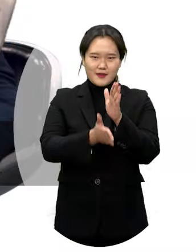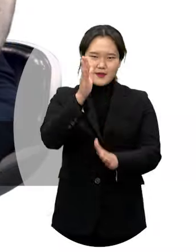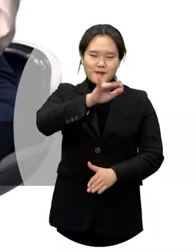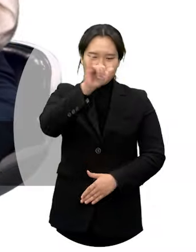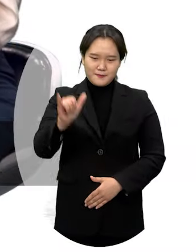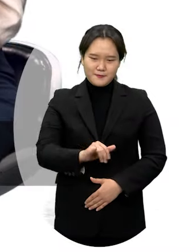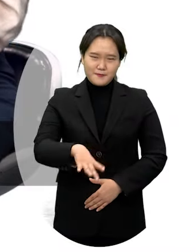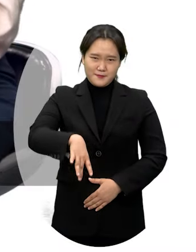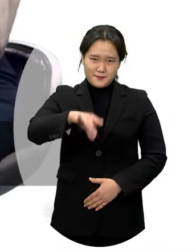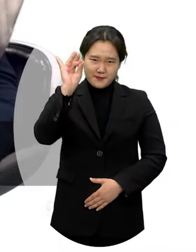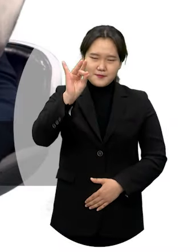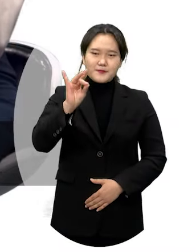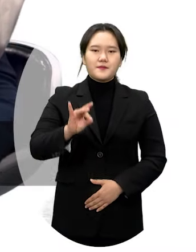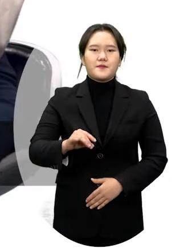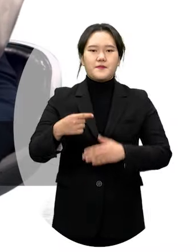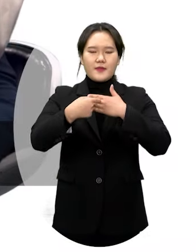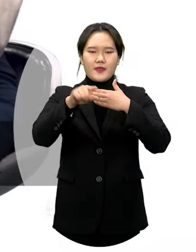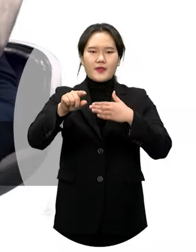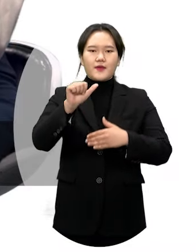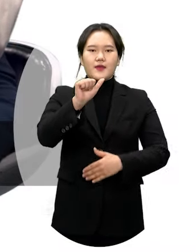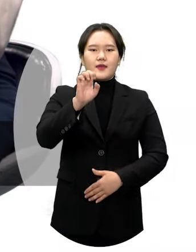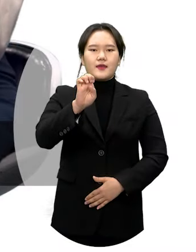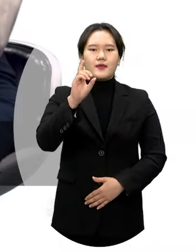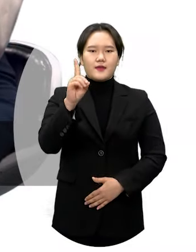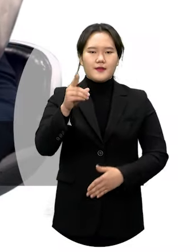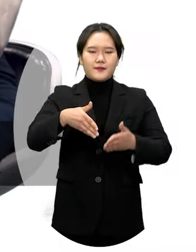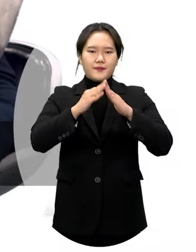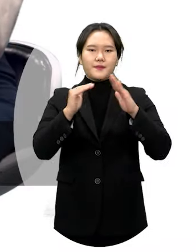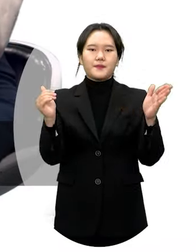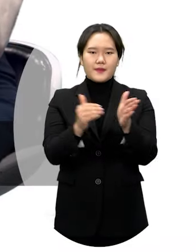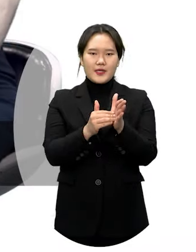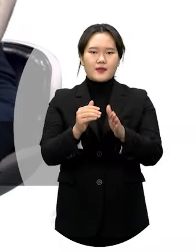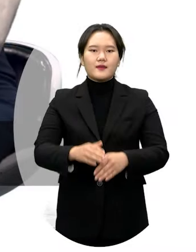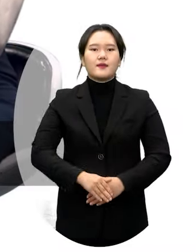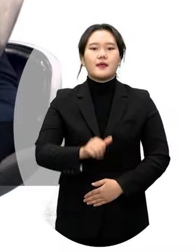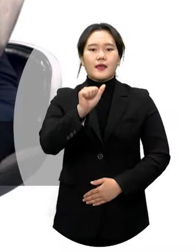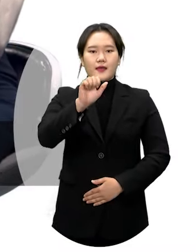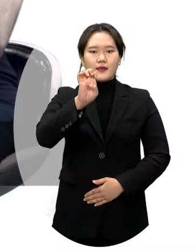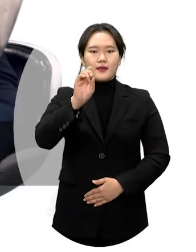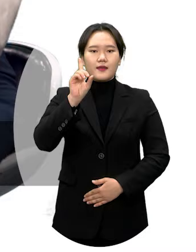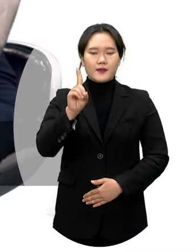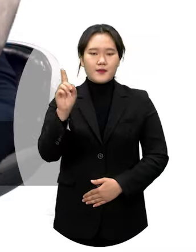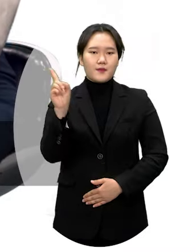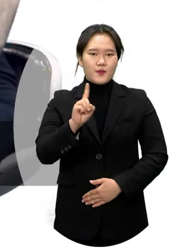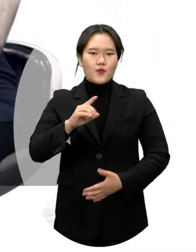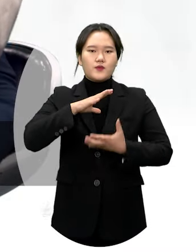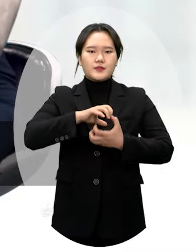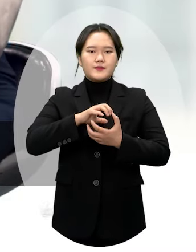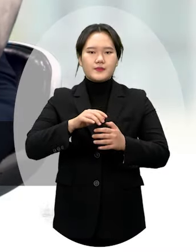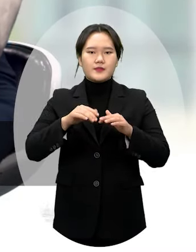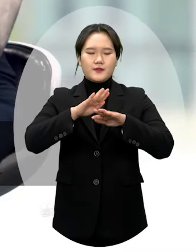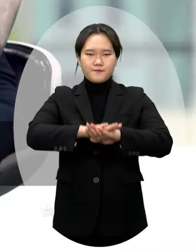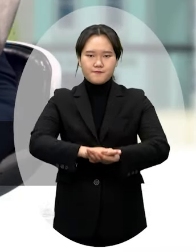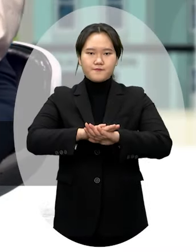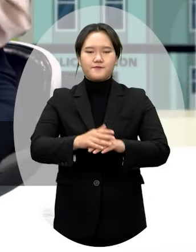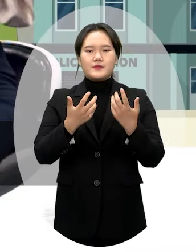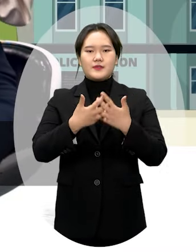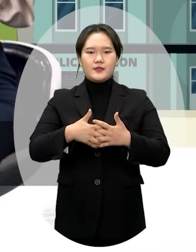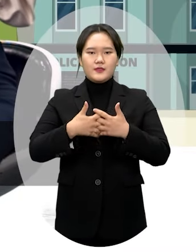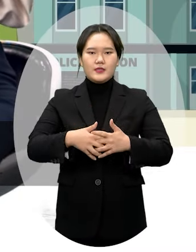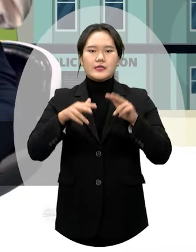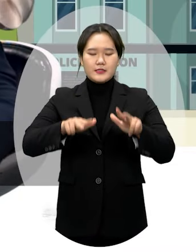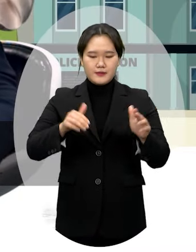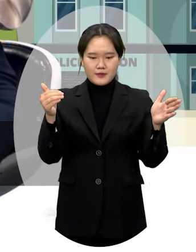안양시가 세계 최초로 야외에 다수의 스마트 AED를 설치했습니다. AED는 자동 심장 충격기인데요.